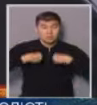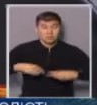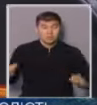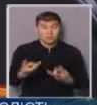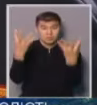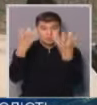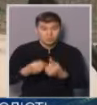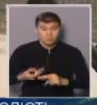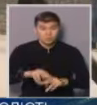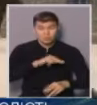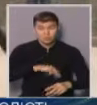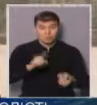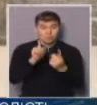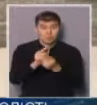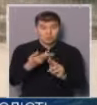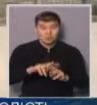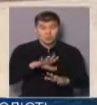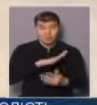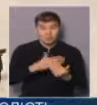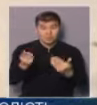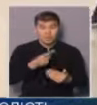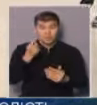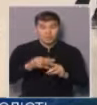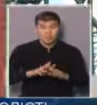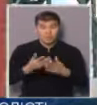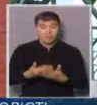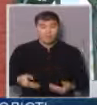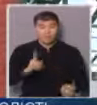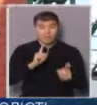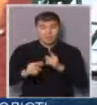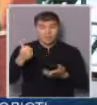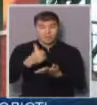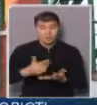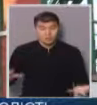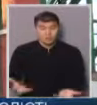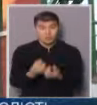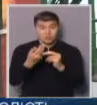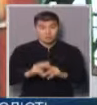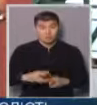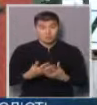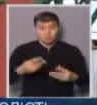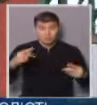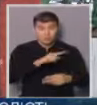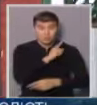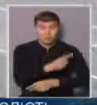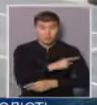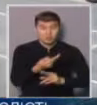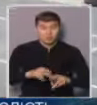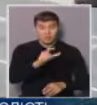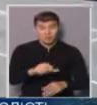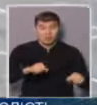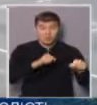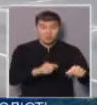сөндіру аппараттарының жұмыстарымен де жіті танысты. Айта кетейік, аталмыш жиынның басты мақсаты құтқарушылардың ерлігін насихаттау, азаматты